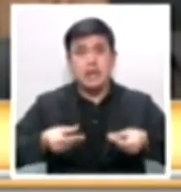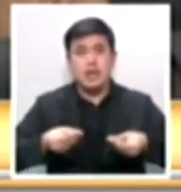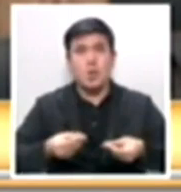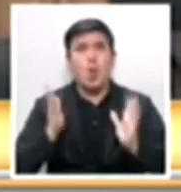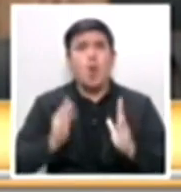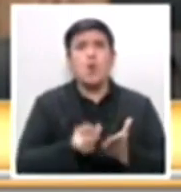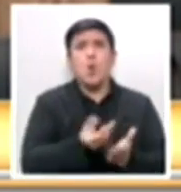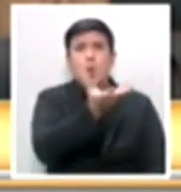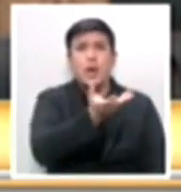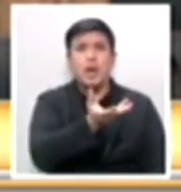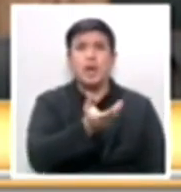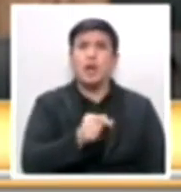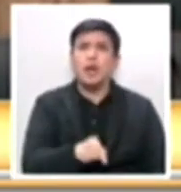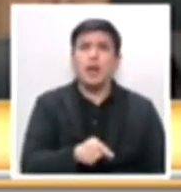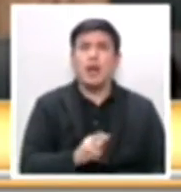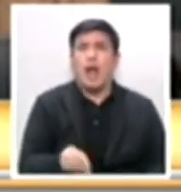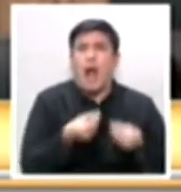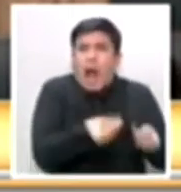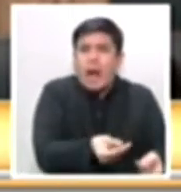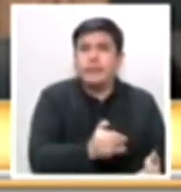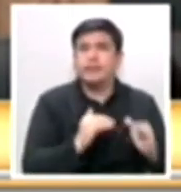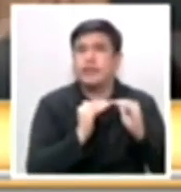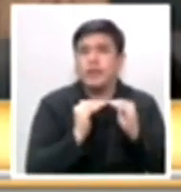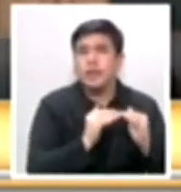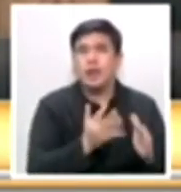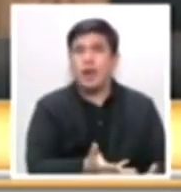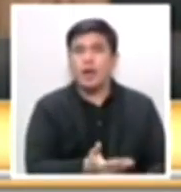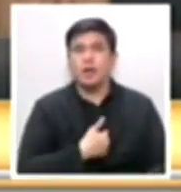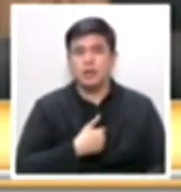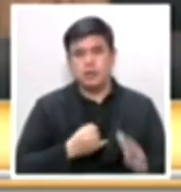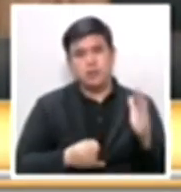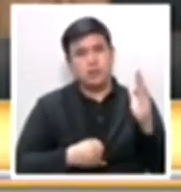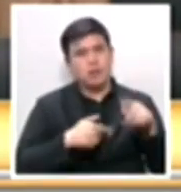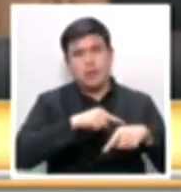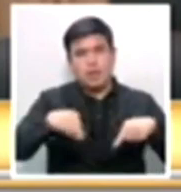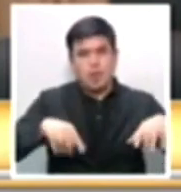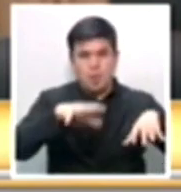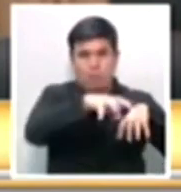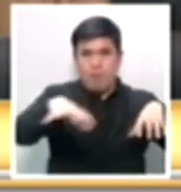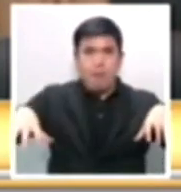ยู่เป็นโซนแต่เป็นการกำหนดพื้นที่แบบกระจัดกระจายทั่ว3จังหวัดไปหมด